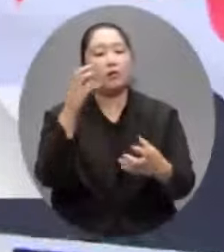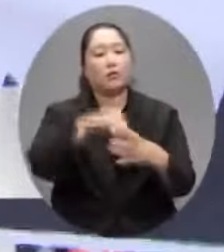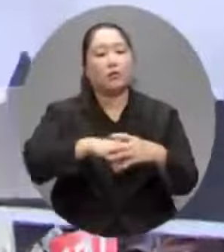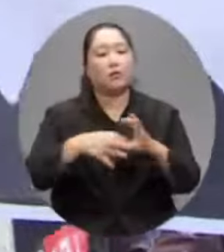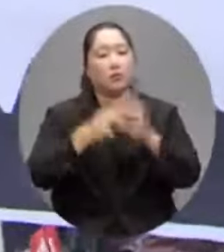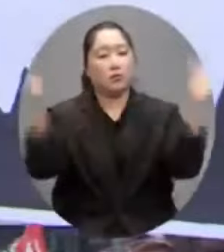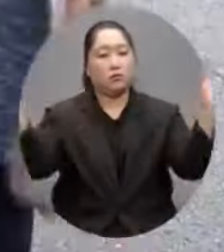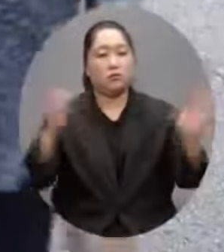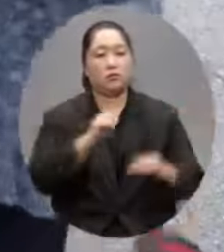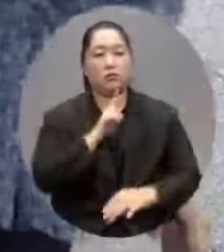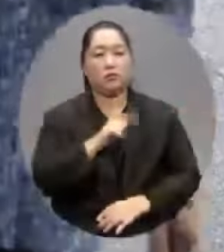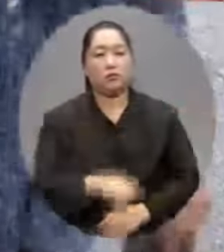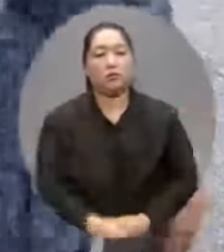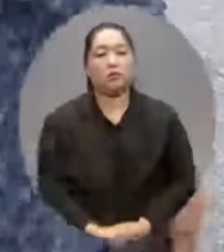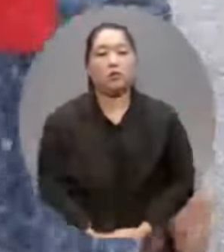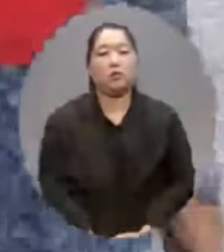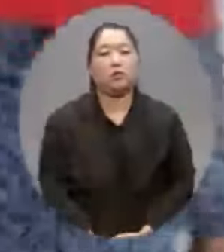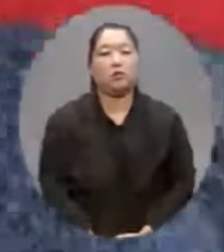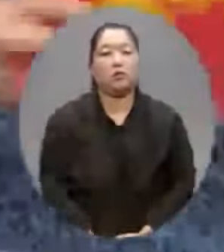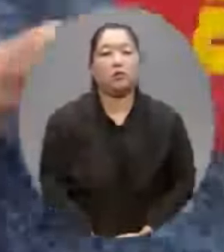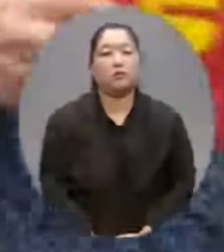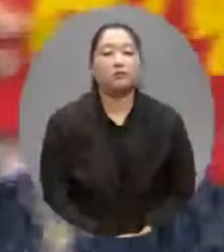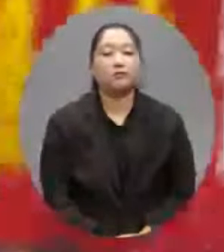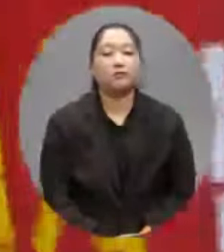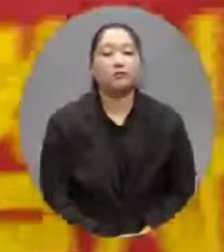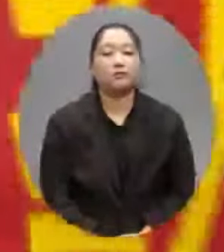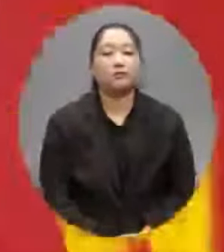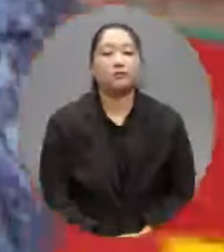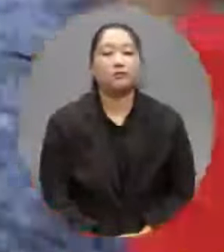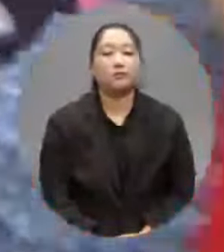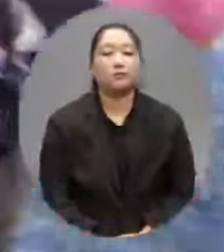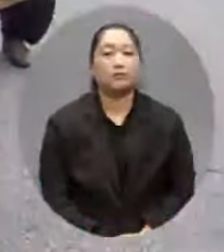않는 것으로 판단한다고 밝혔습니다.